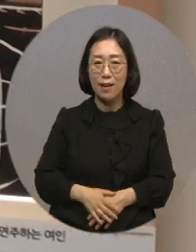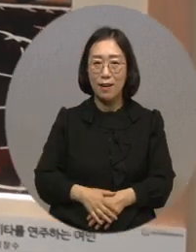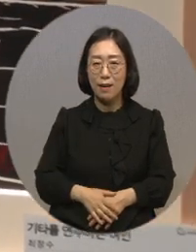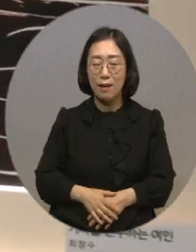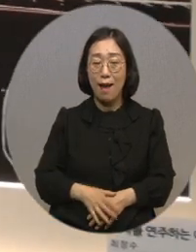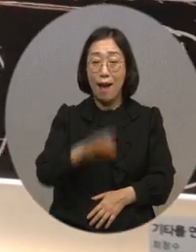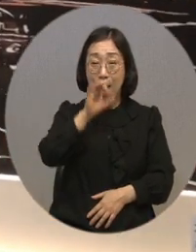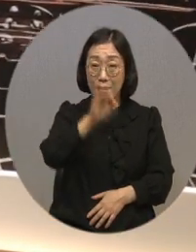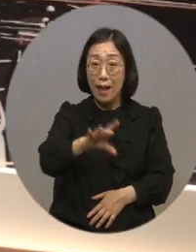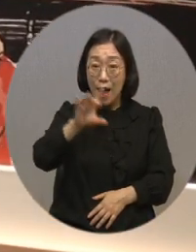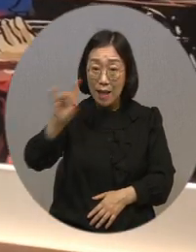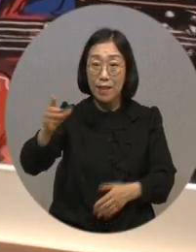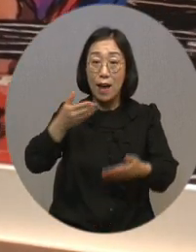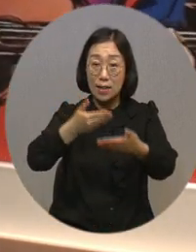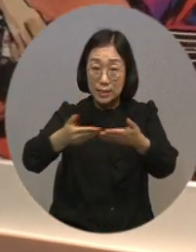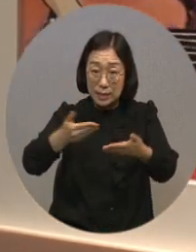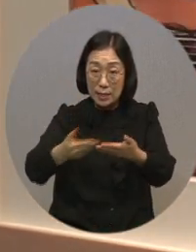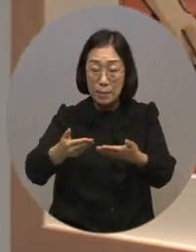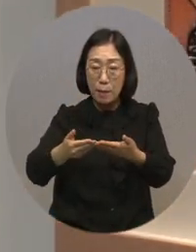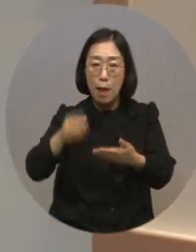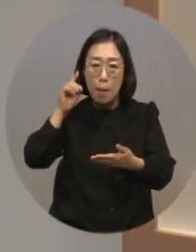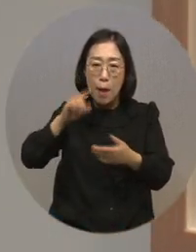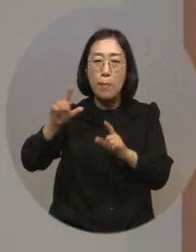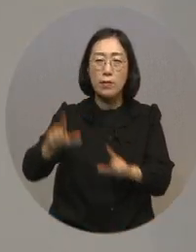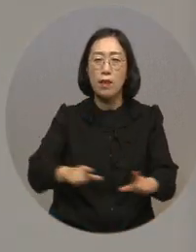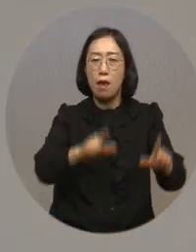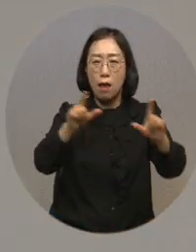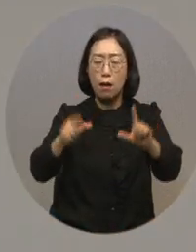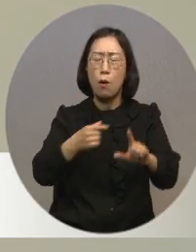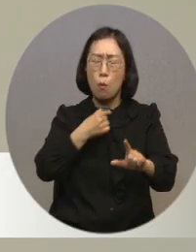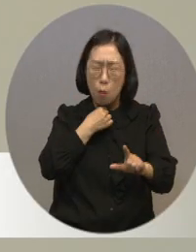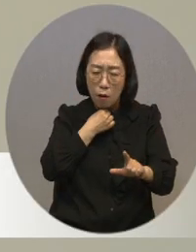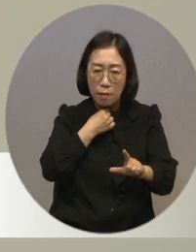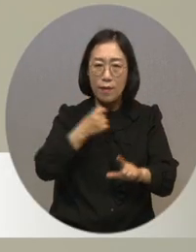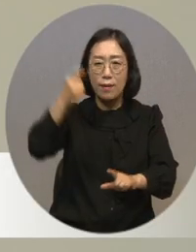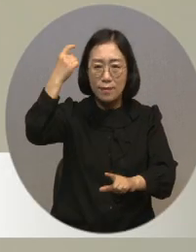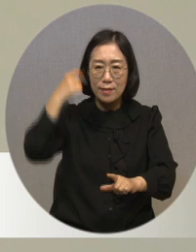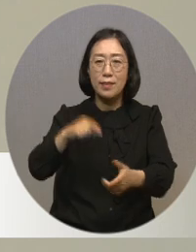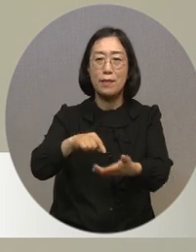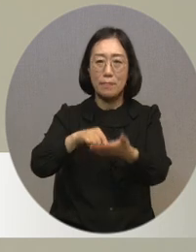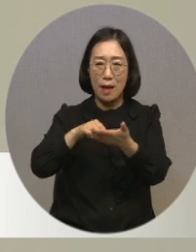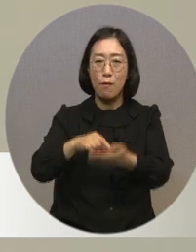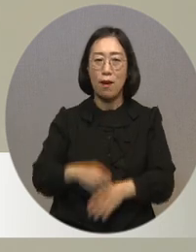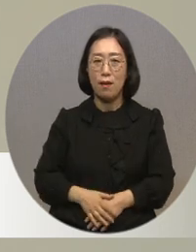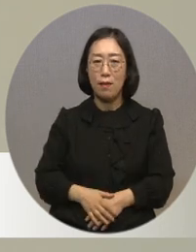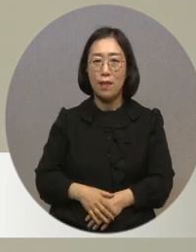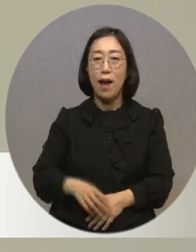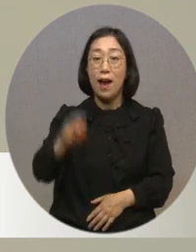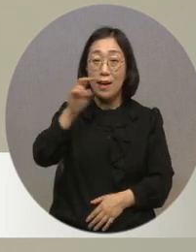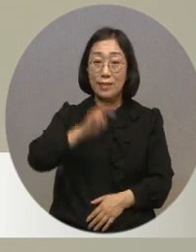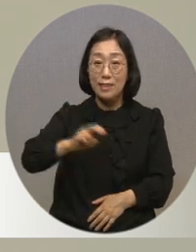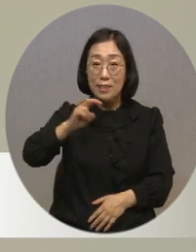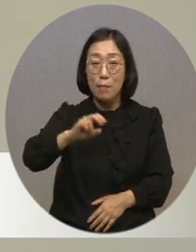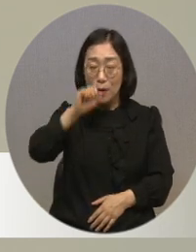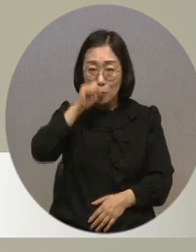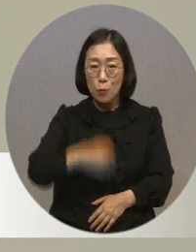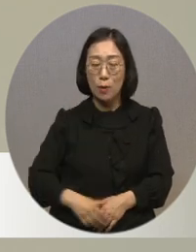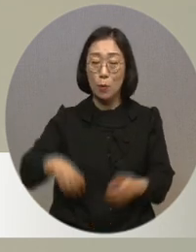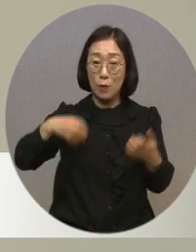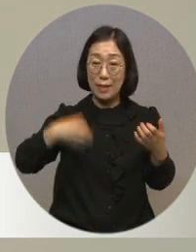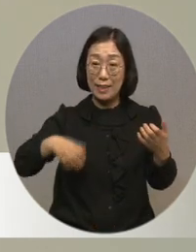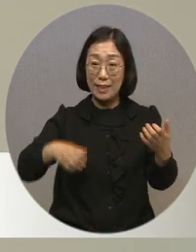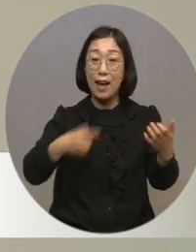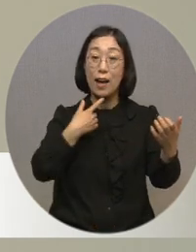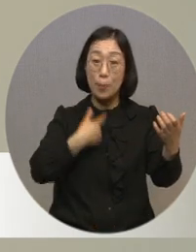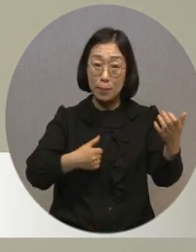한 점에는 작가들의 일상의 간절한 소망이 녹아 있습니다. 음악을 좋아하고 기타 연주도 하면서 하기